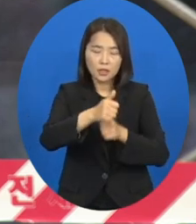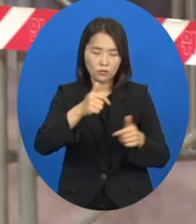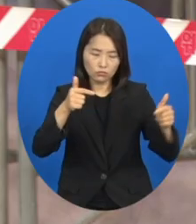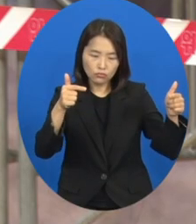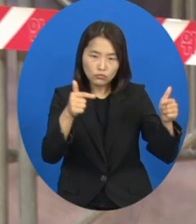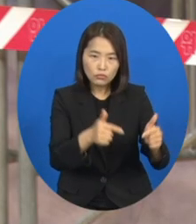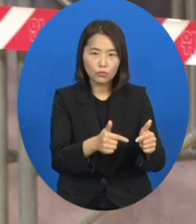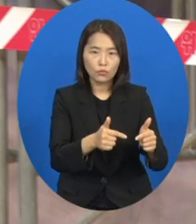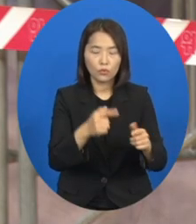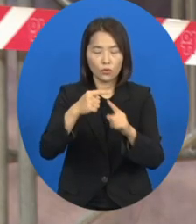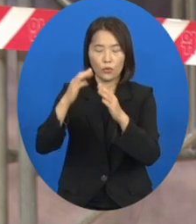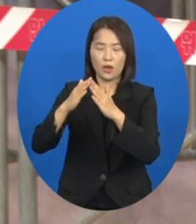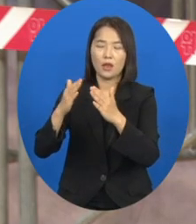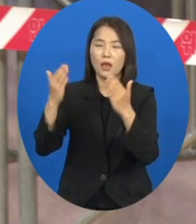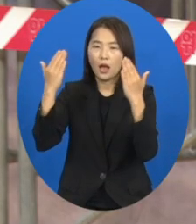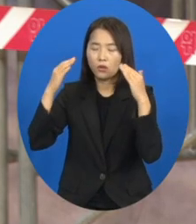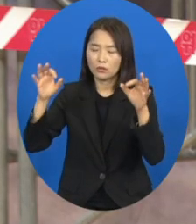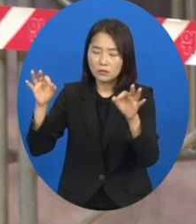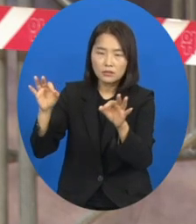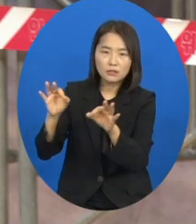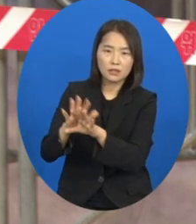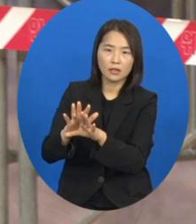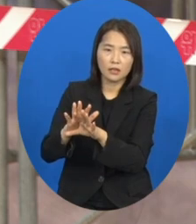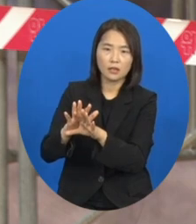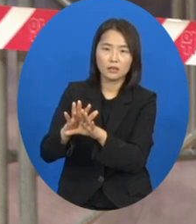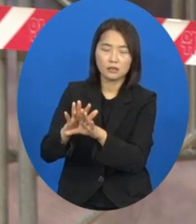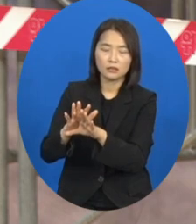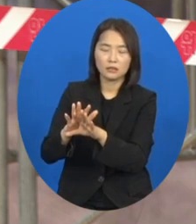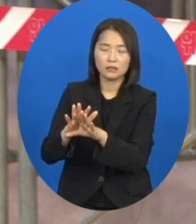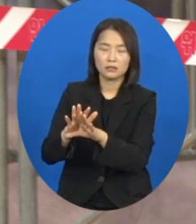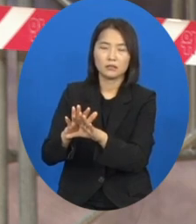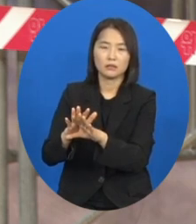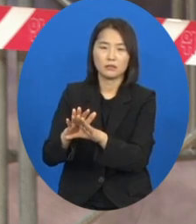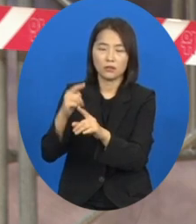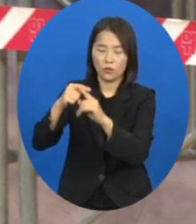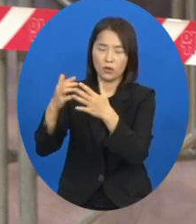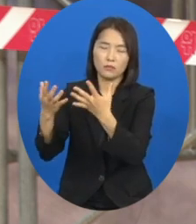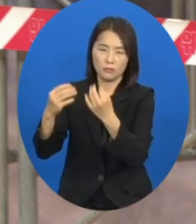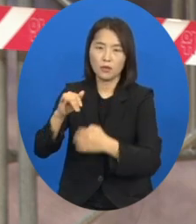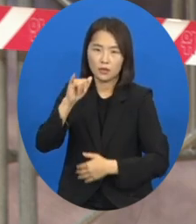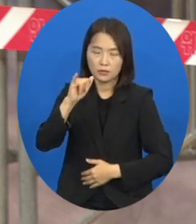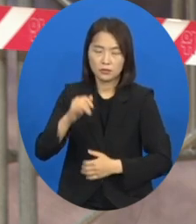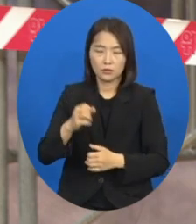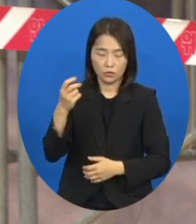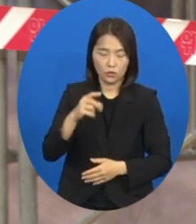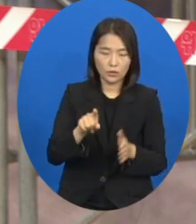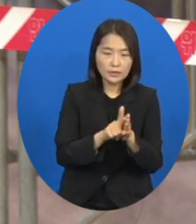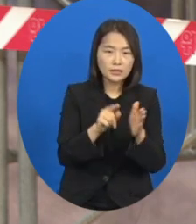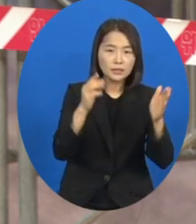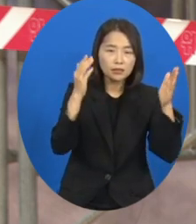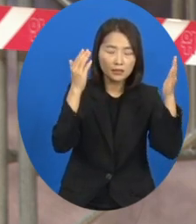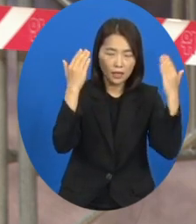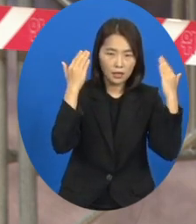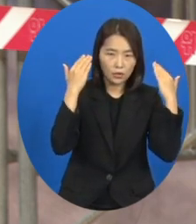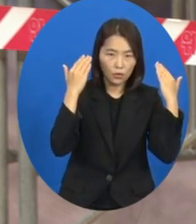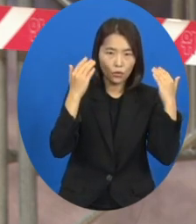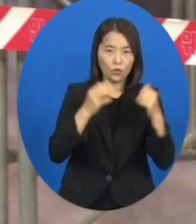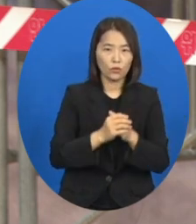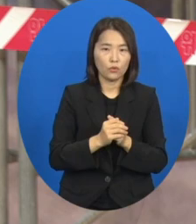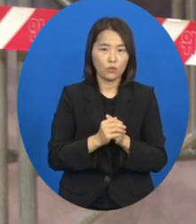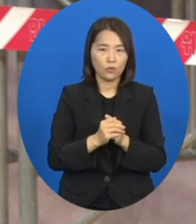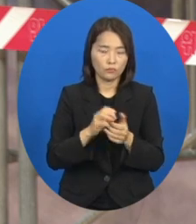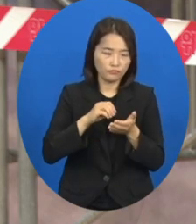줄어들고 교회 학교가 사라지는 교회들이 많이 있습니다. 또 신학교마다 미달인 학교가